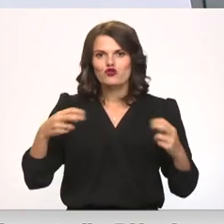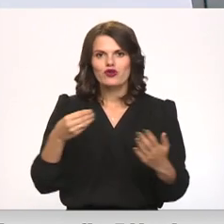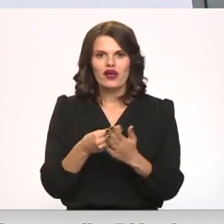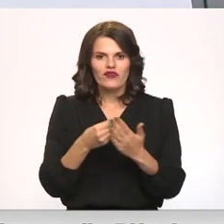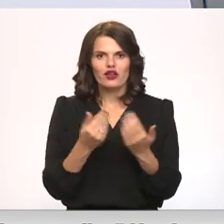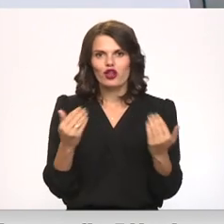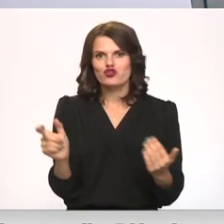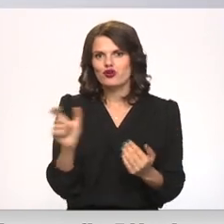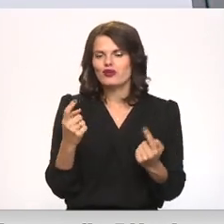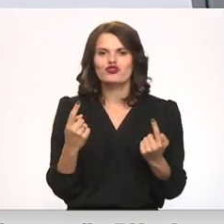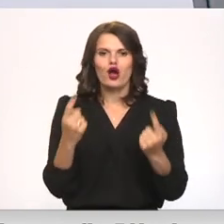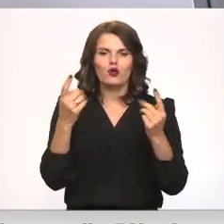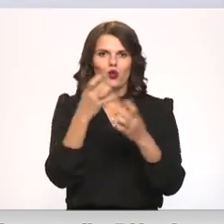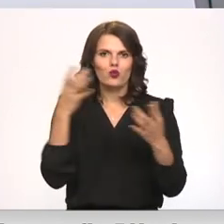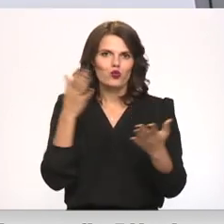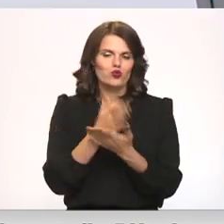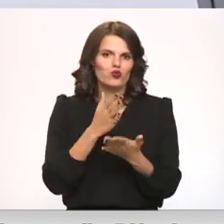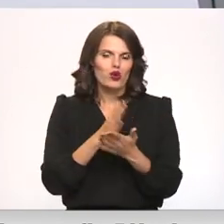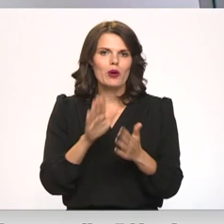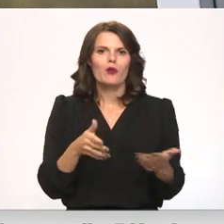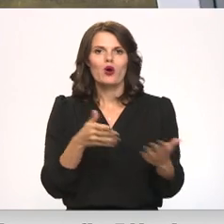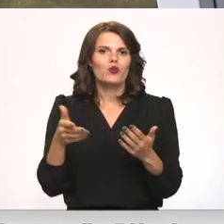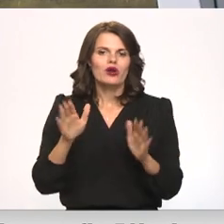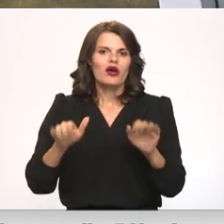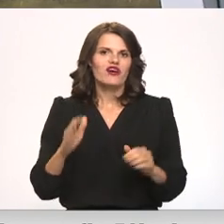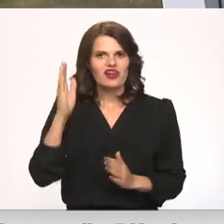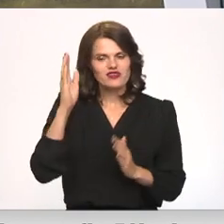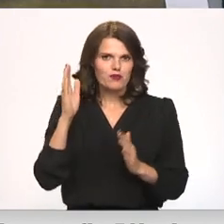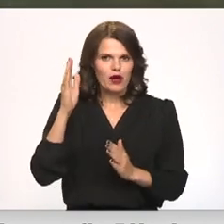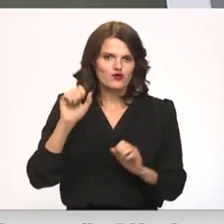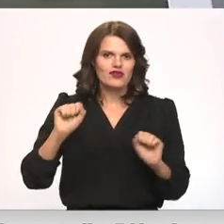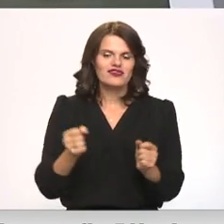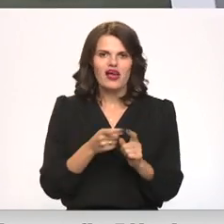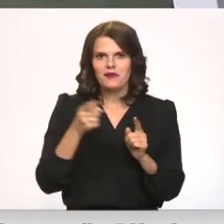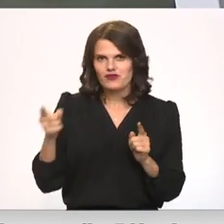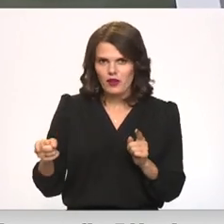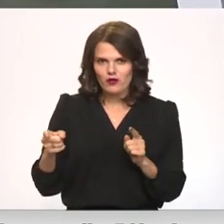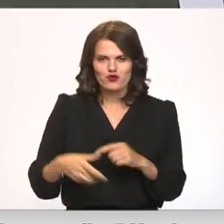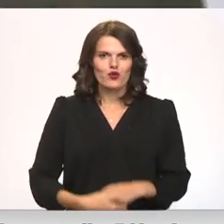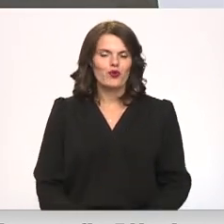šī brīža aktuālos kultūras notikumus, par kuriem varēs balsot kilograms kultūras ziemas balsojumā.